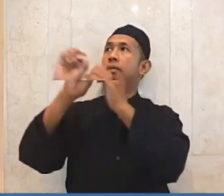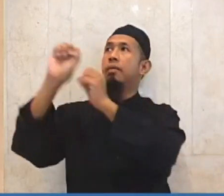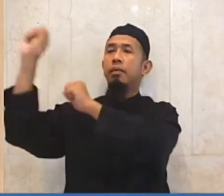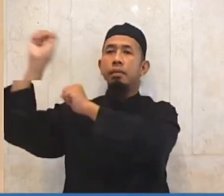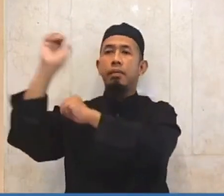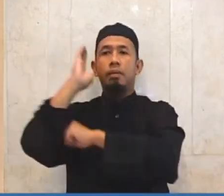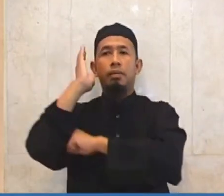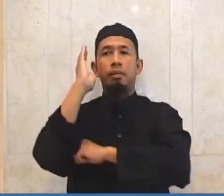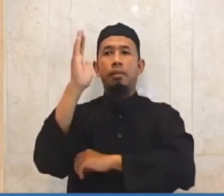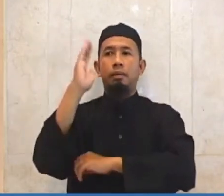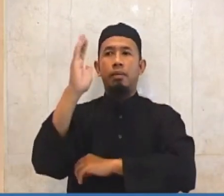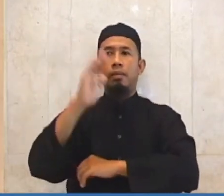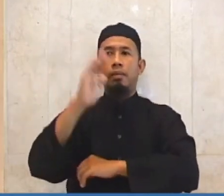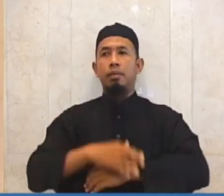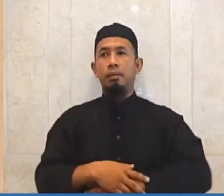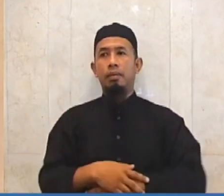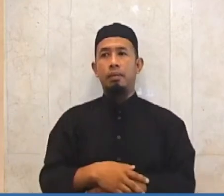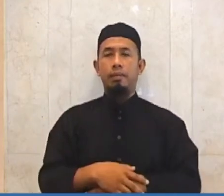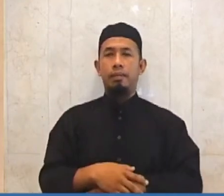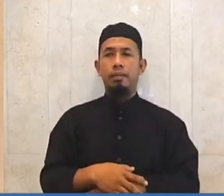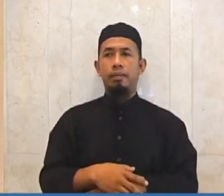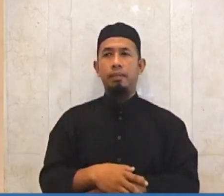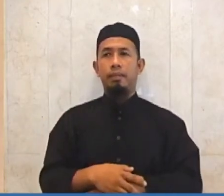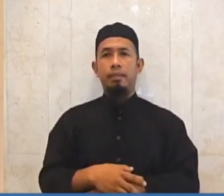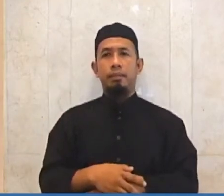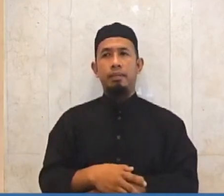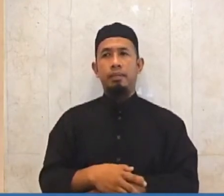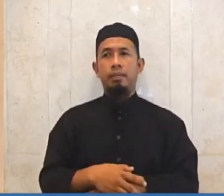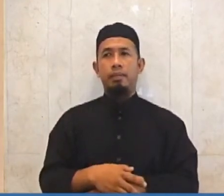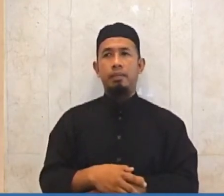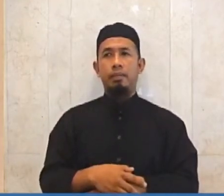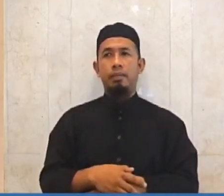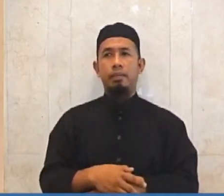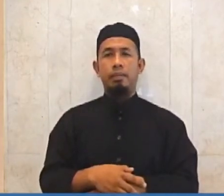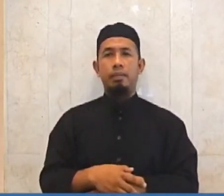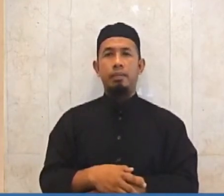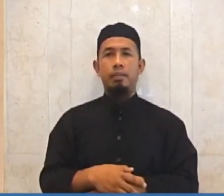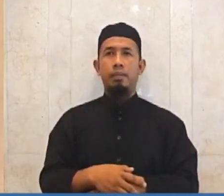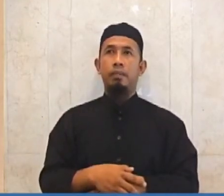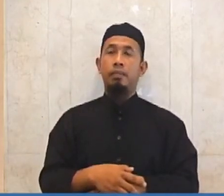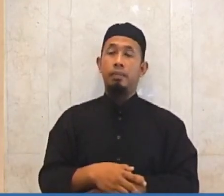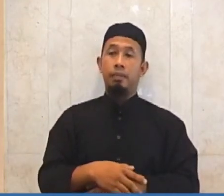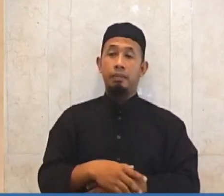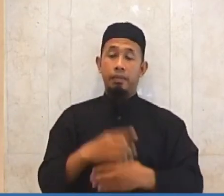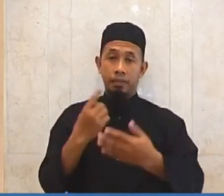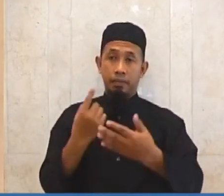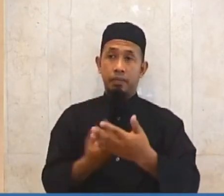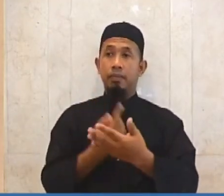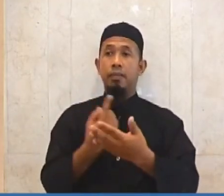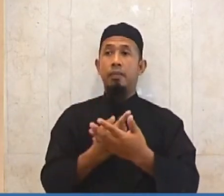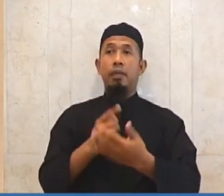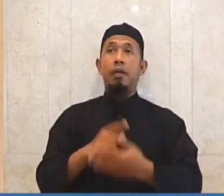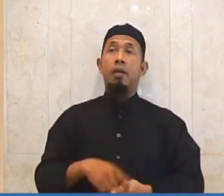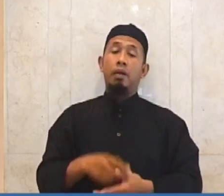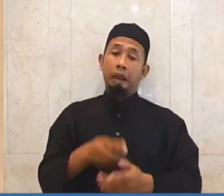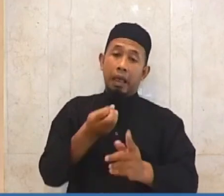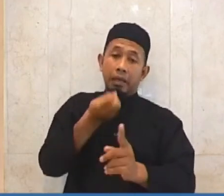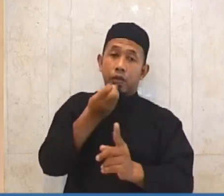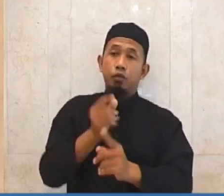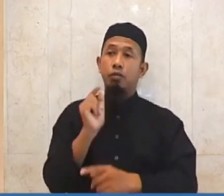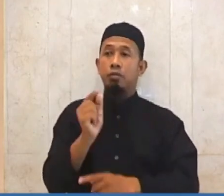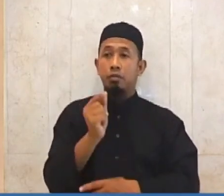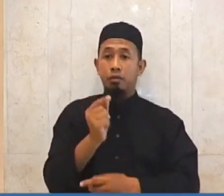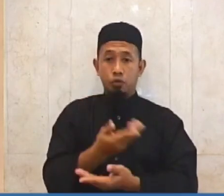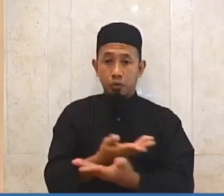abduhuasuluhu Amma ba F ayuhal hadirun usikum wfsi